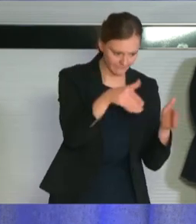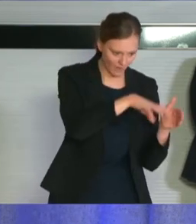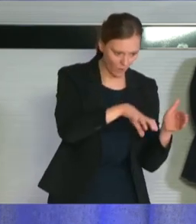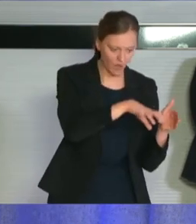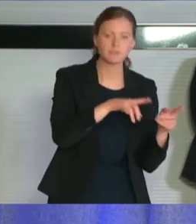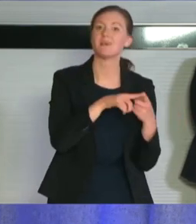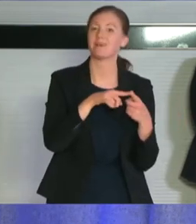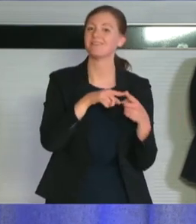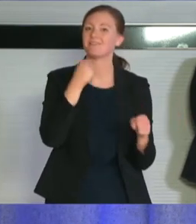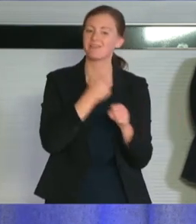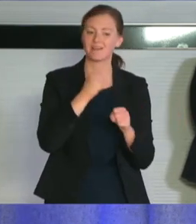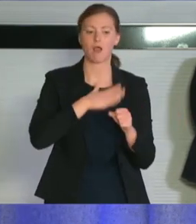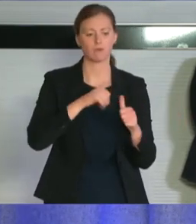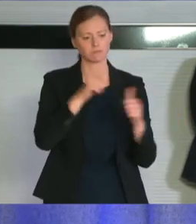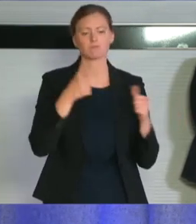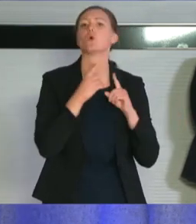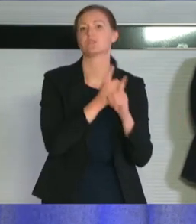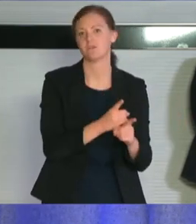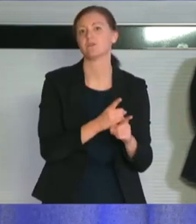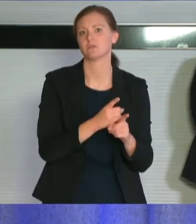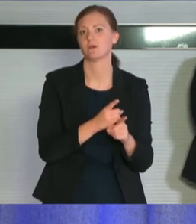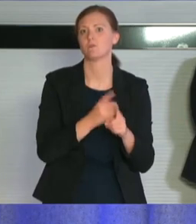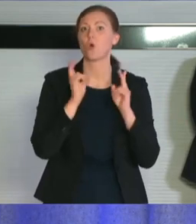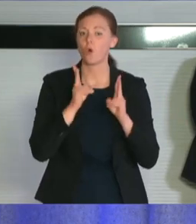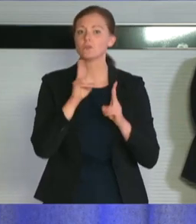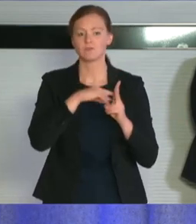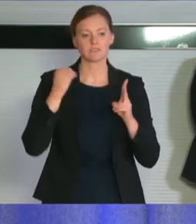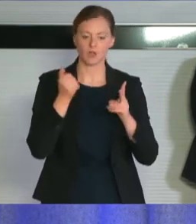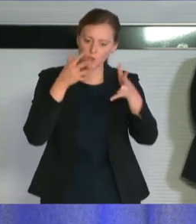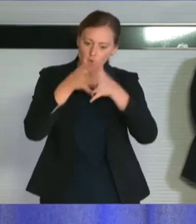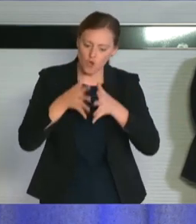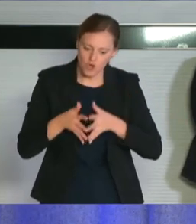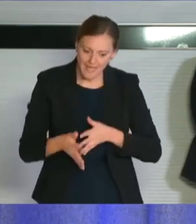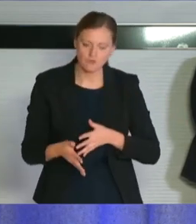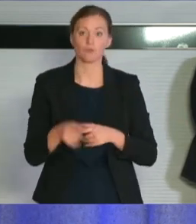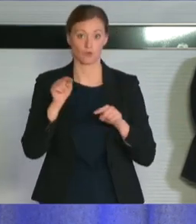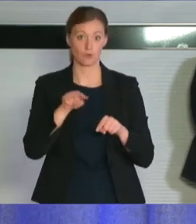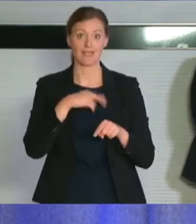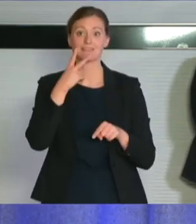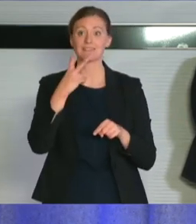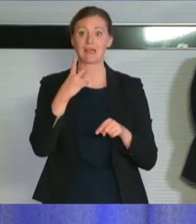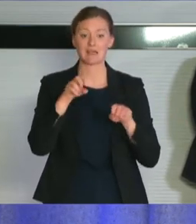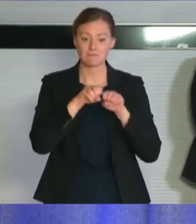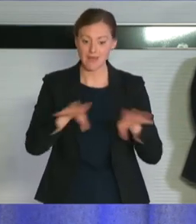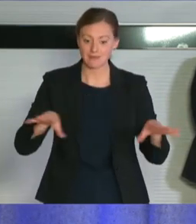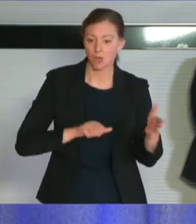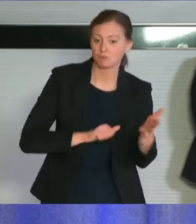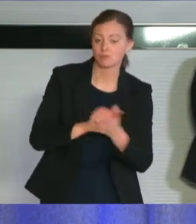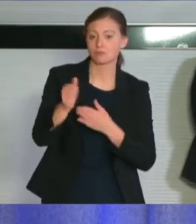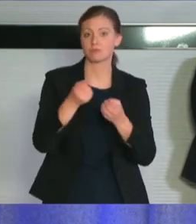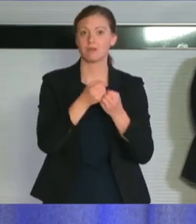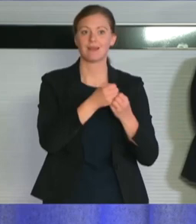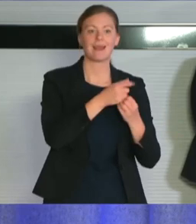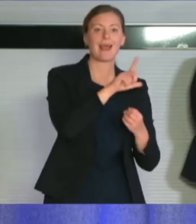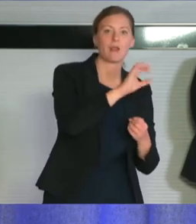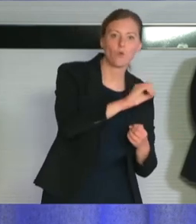altså flere konsekvenser. Og så kommer vi også til å gå igjennom nå. Jeg ser på mediebildet at det kom flere innspill fra LO og